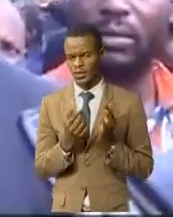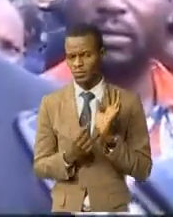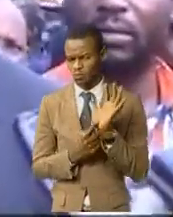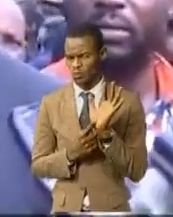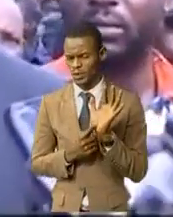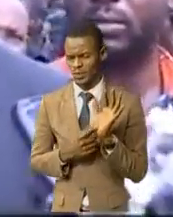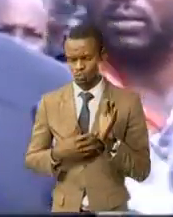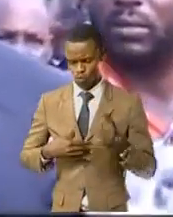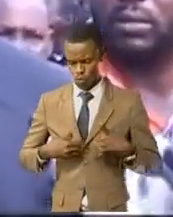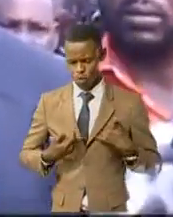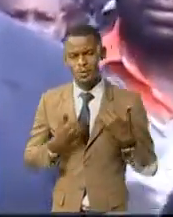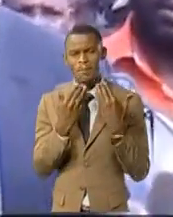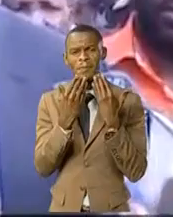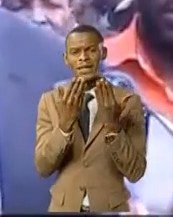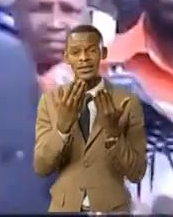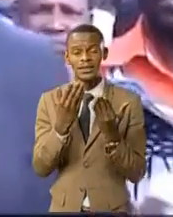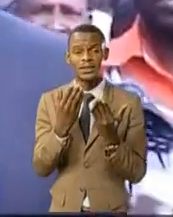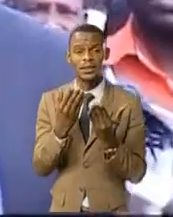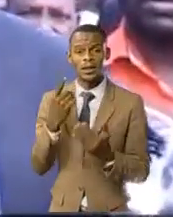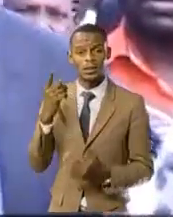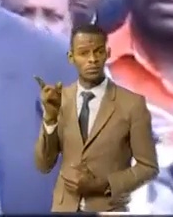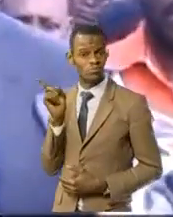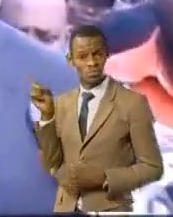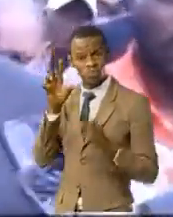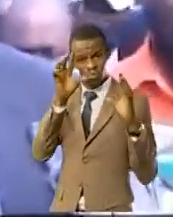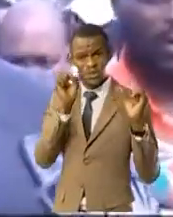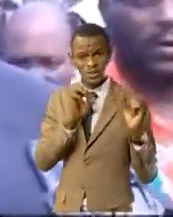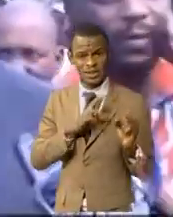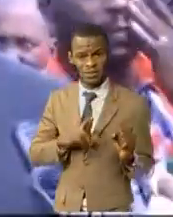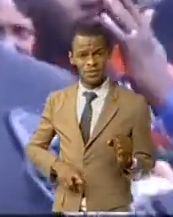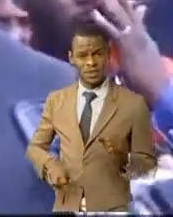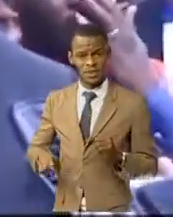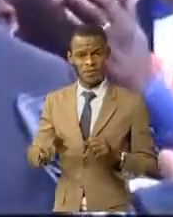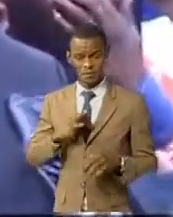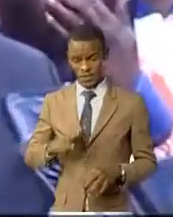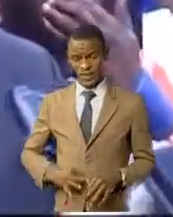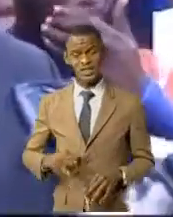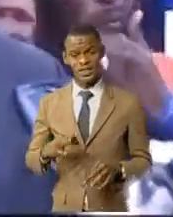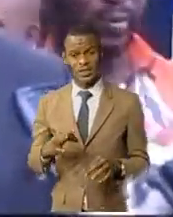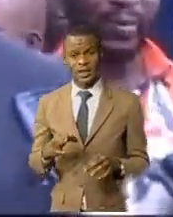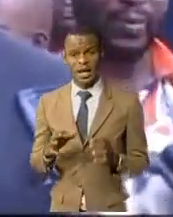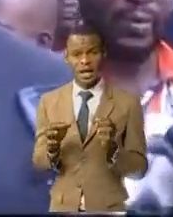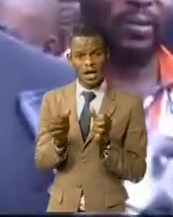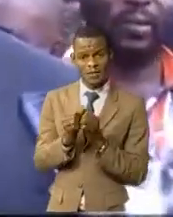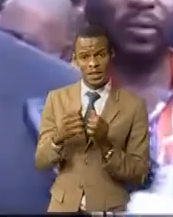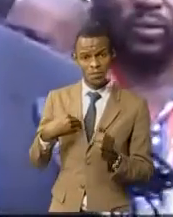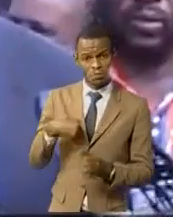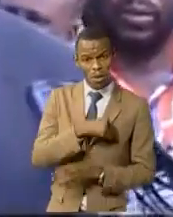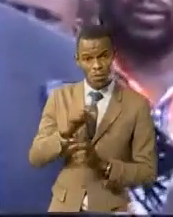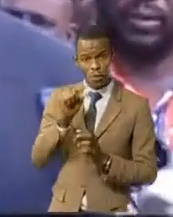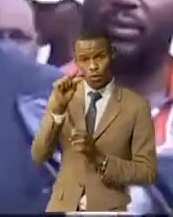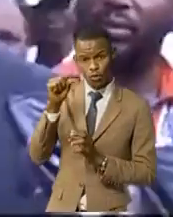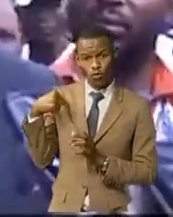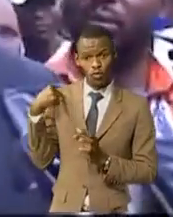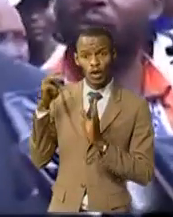Excellence Félix-Antoine Tshisekedi, à son gouvernement ainsi qu'à tous nos partenaires qui nous accompagnent